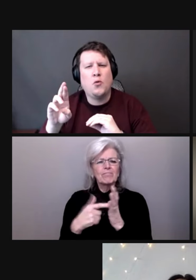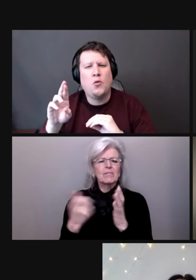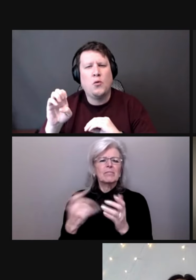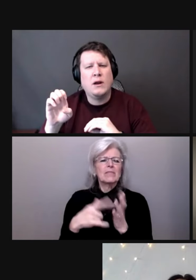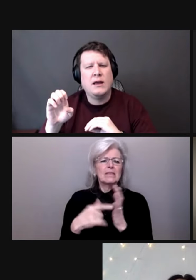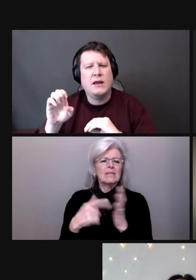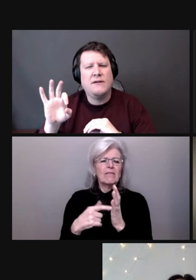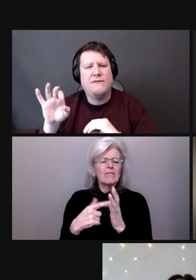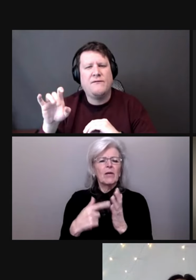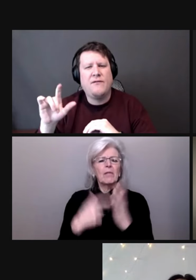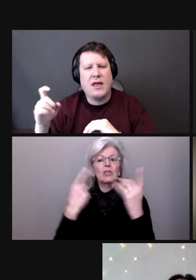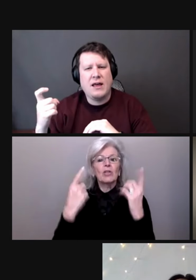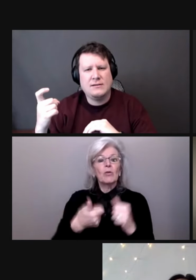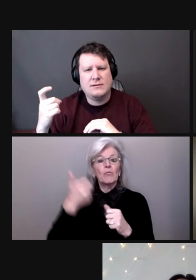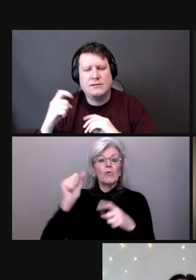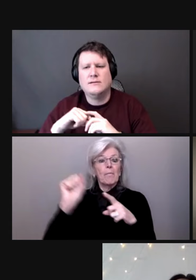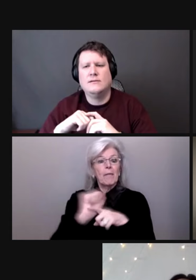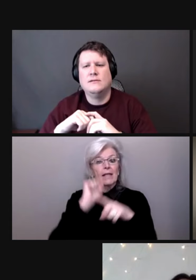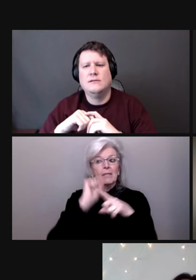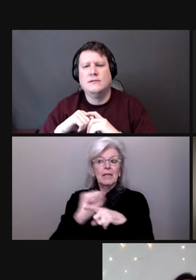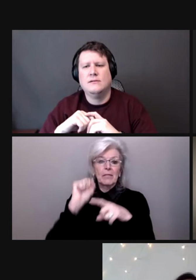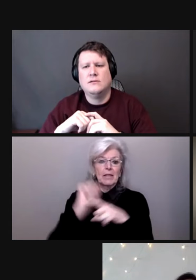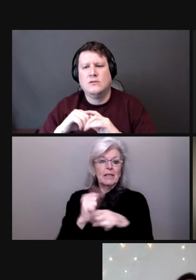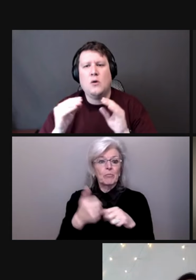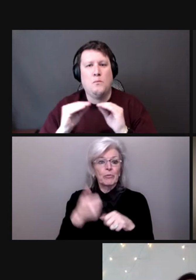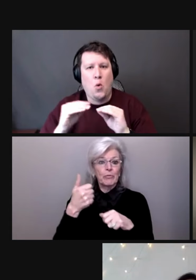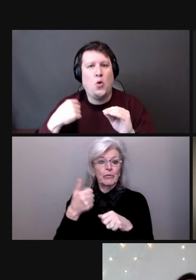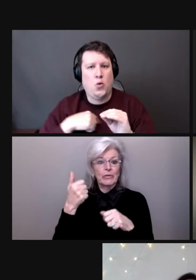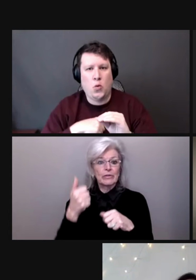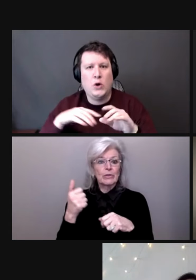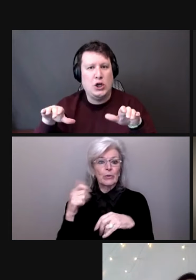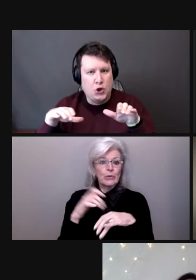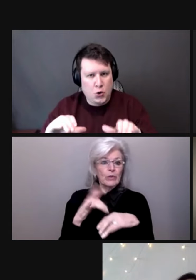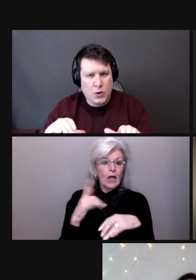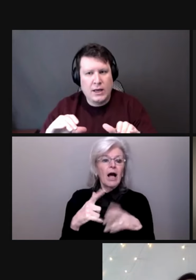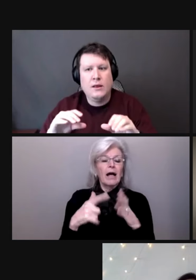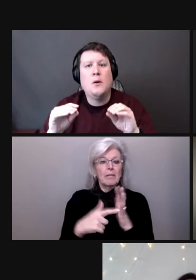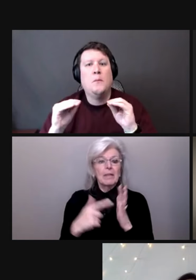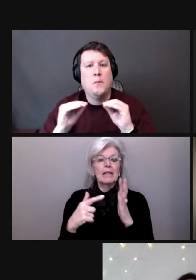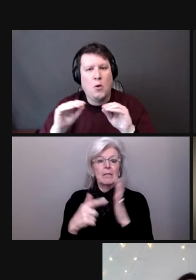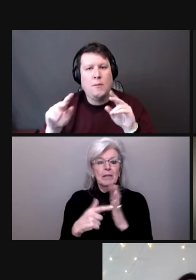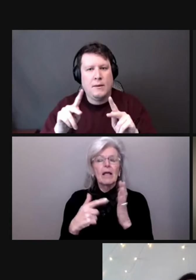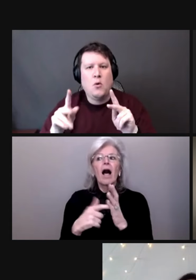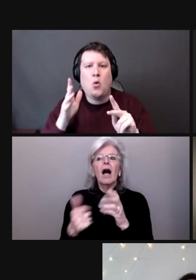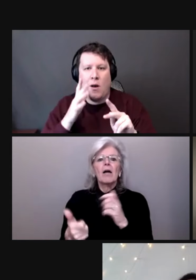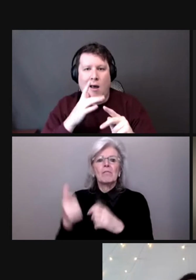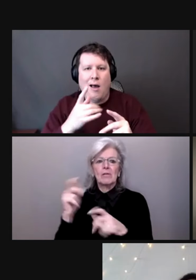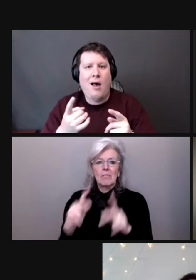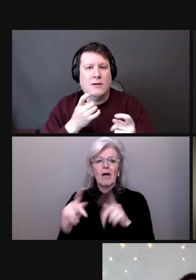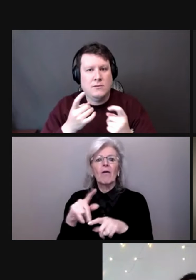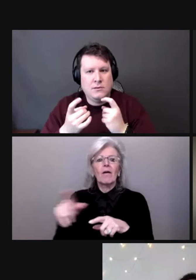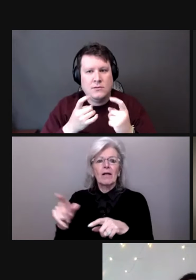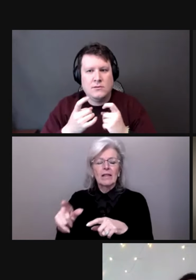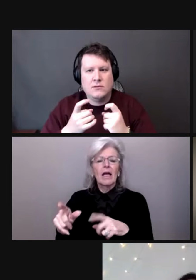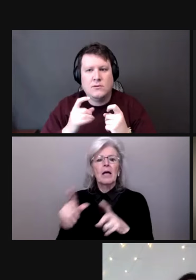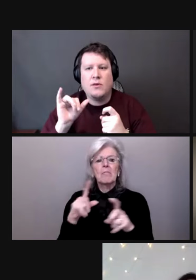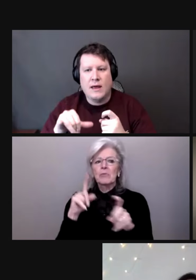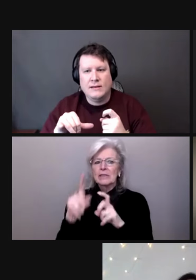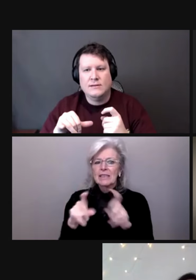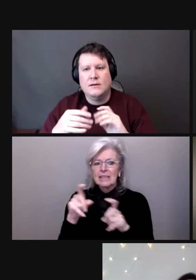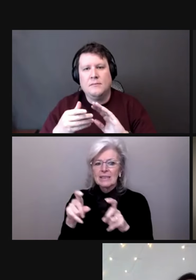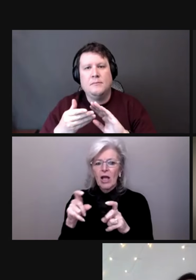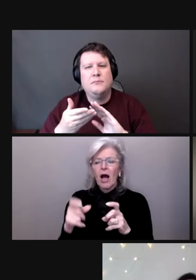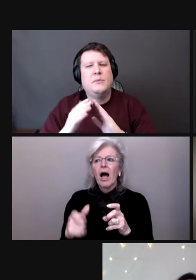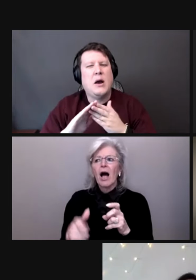Donc, plus on le pratique, plus on le répète, plus les gens posent des questions, plus ça